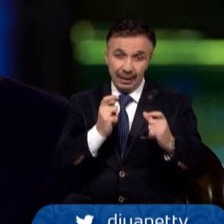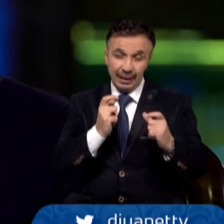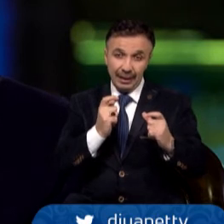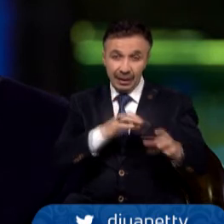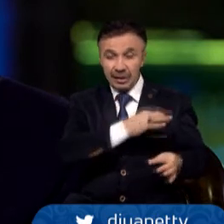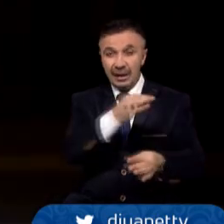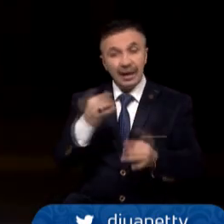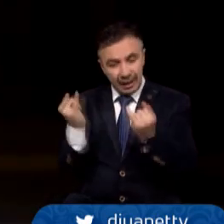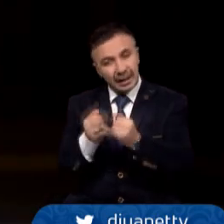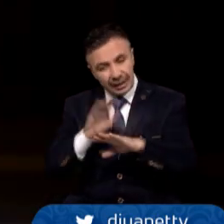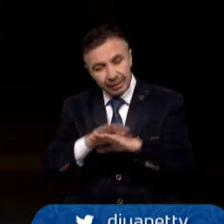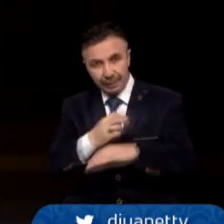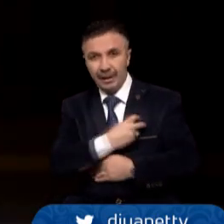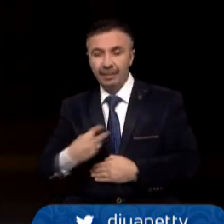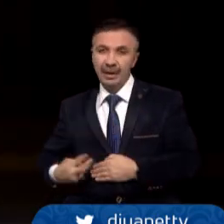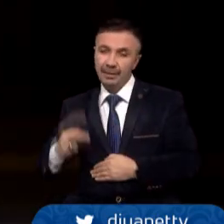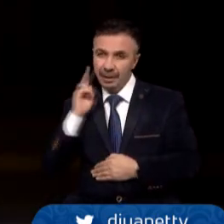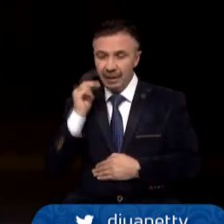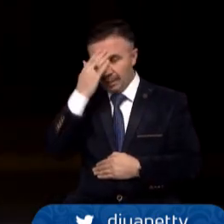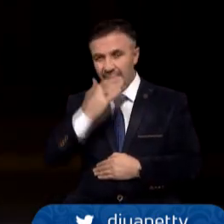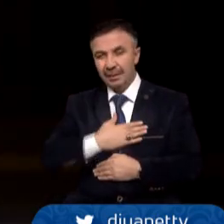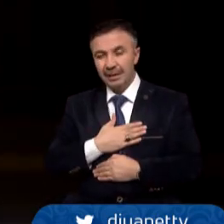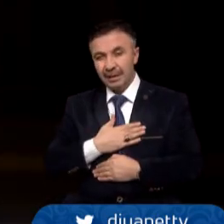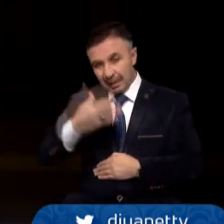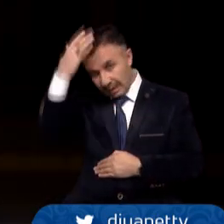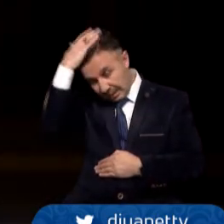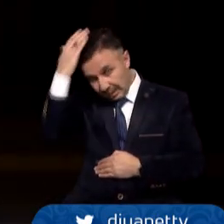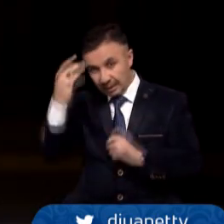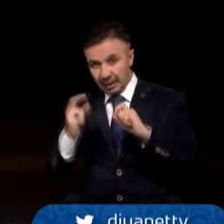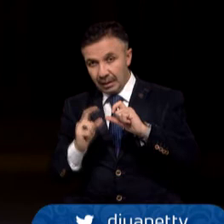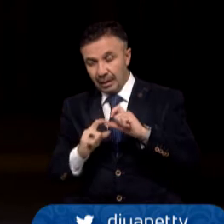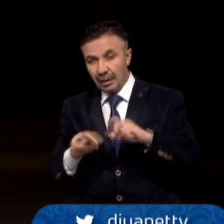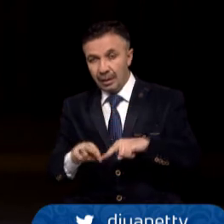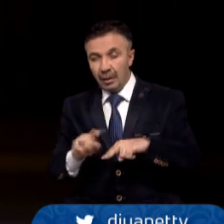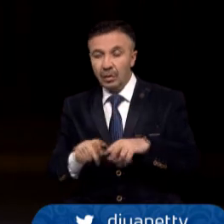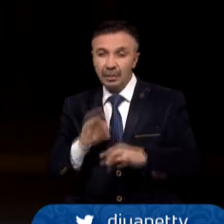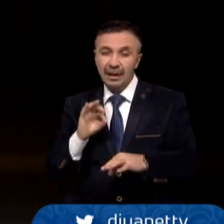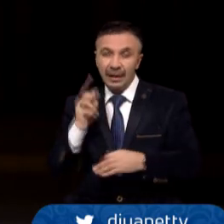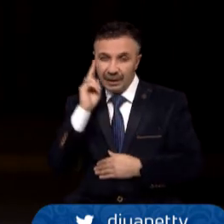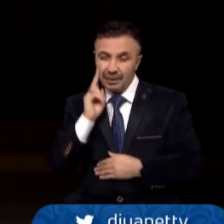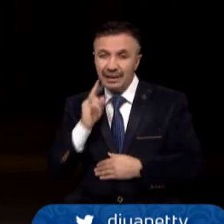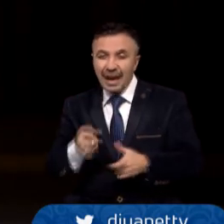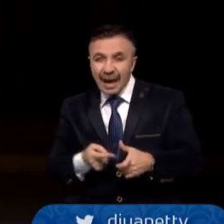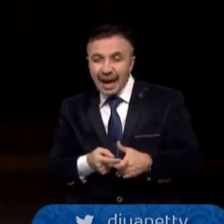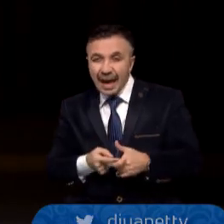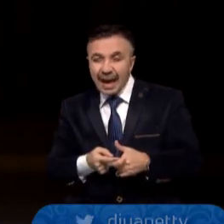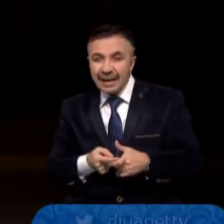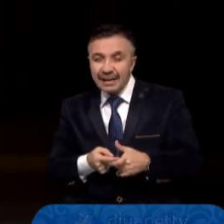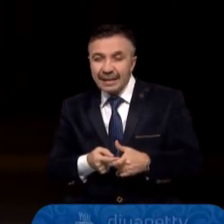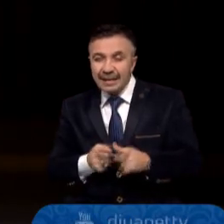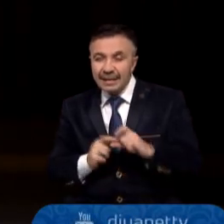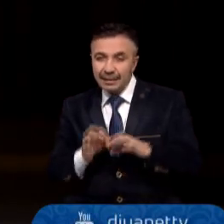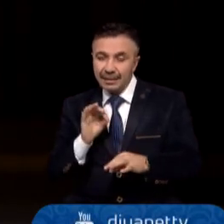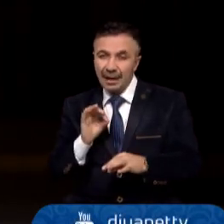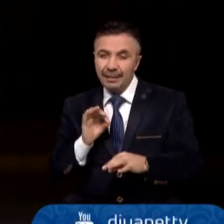kardeş yapmıştı ya Bey gamber Sallallahu Aleyhi ve Sellem Efendimiz Hazreti Osman efendimizi de EVS